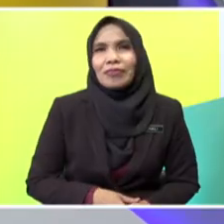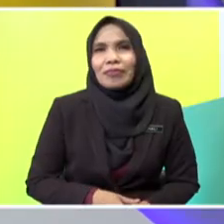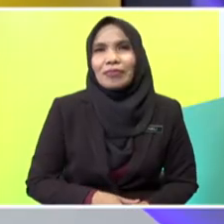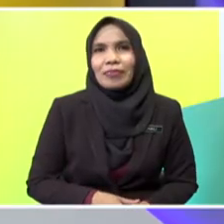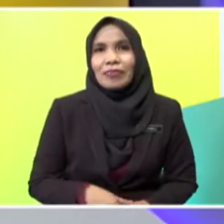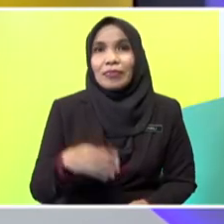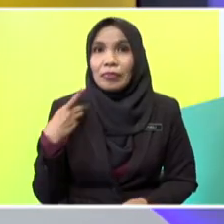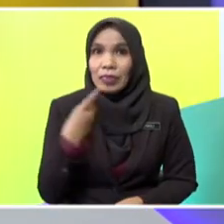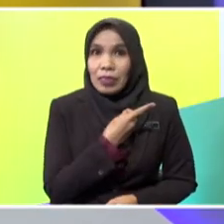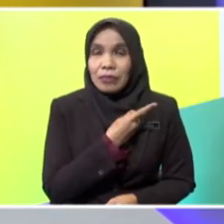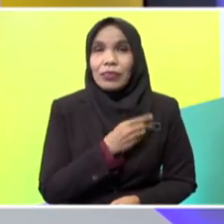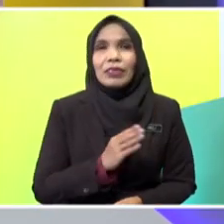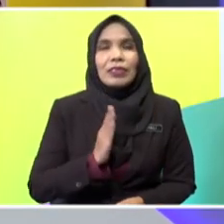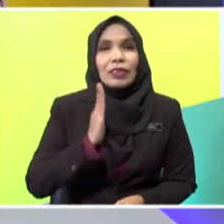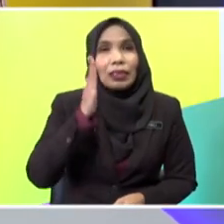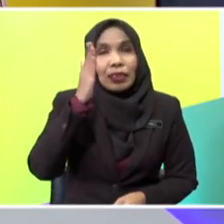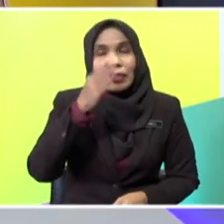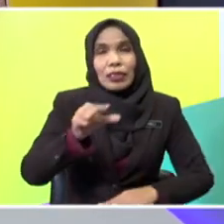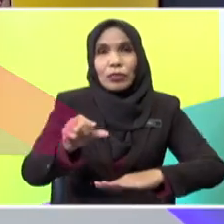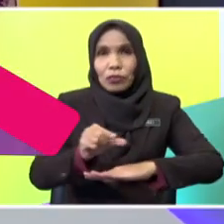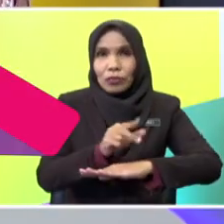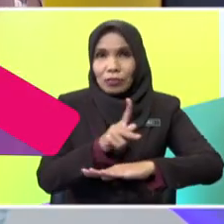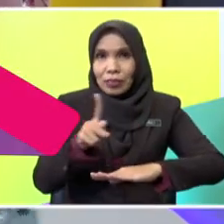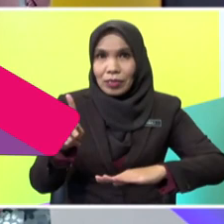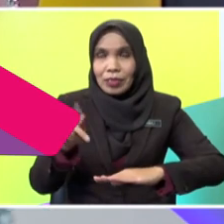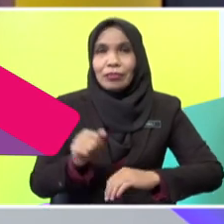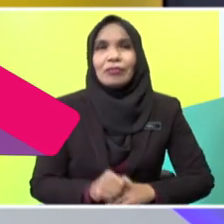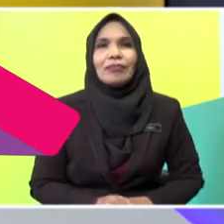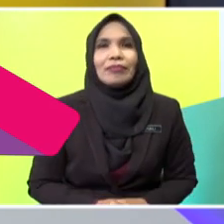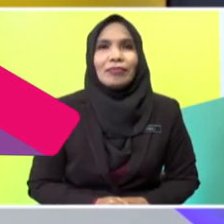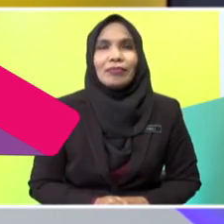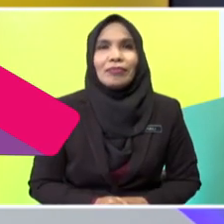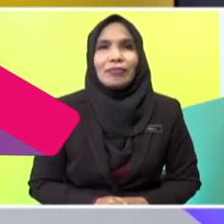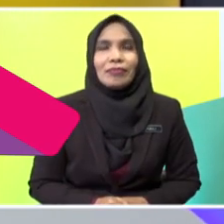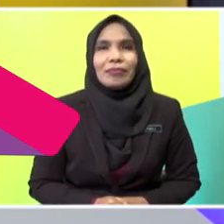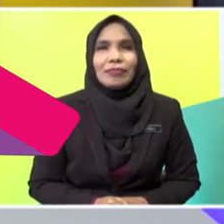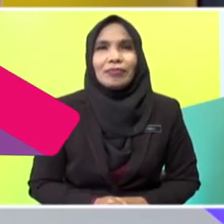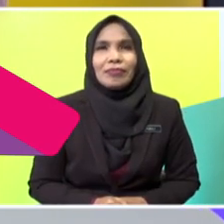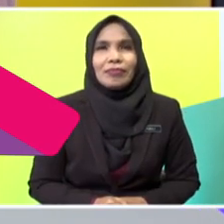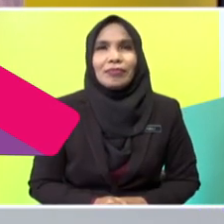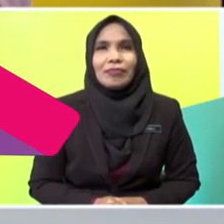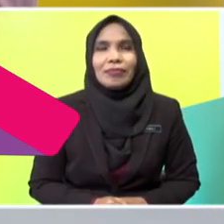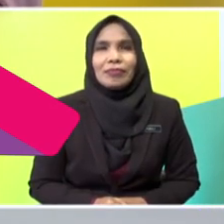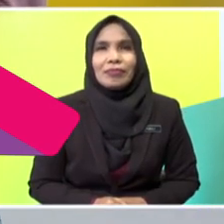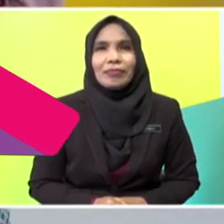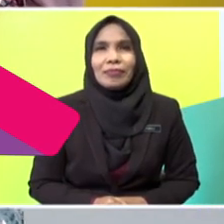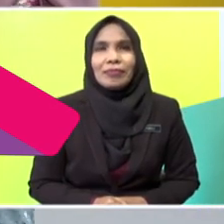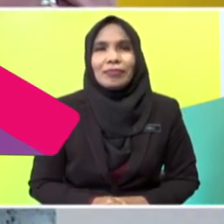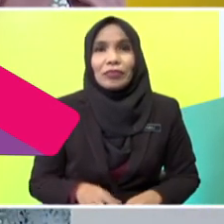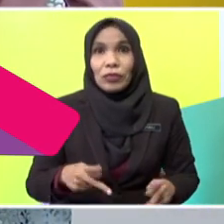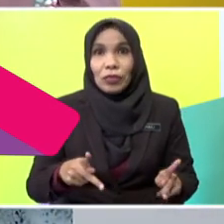menggunakan mungkin macam inilah bagi memudahkan kita faham bagaimana nak kata konsep ABC di